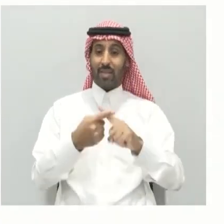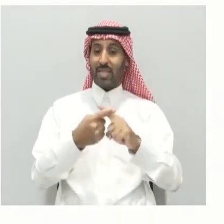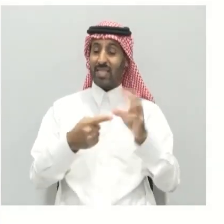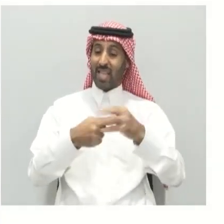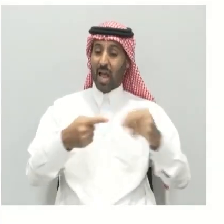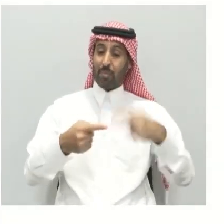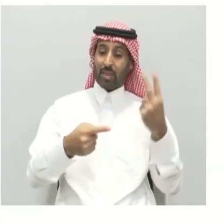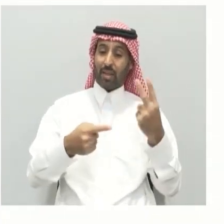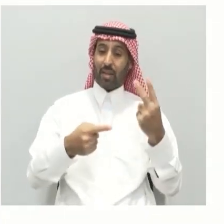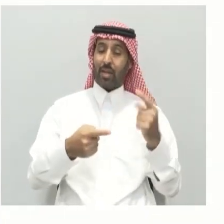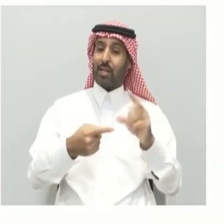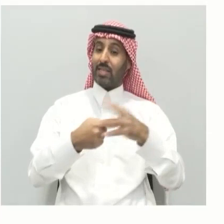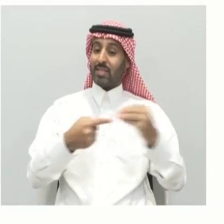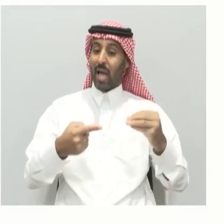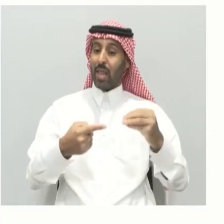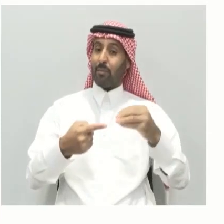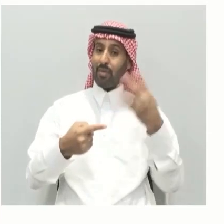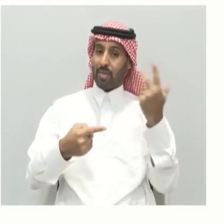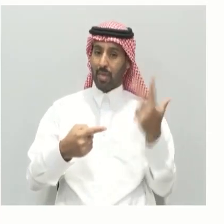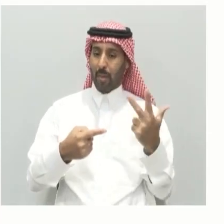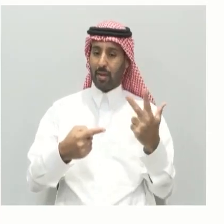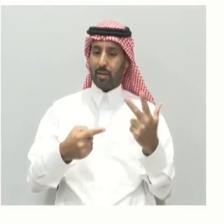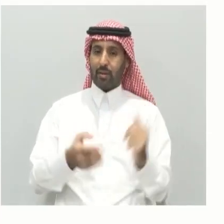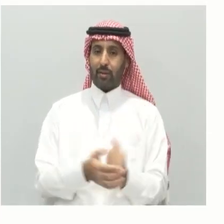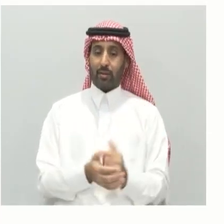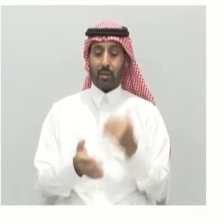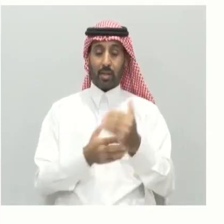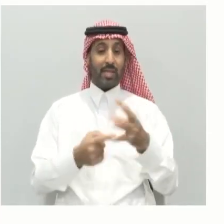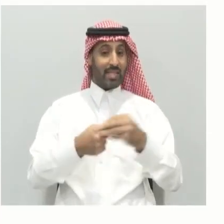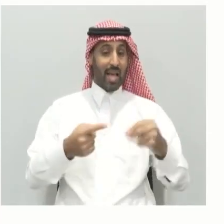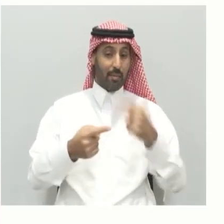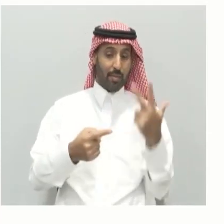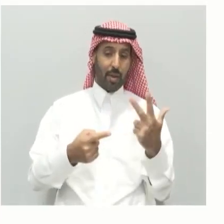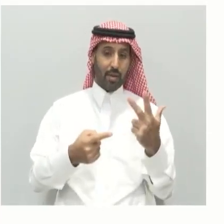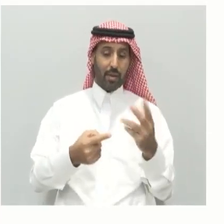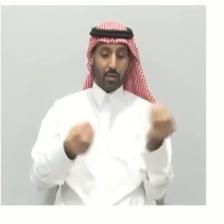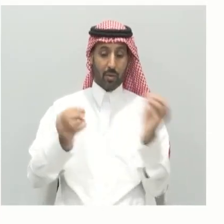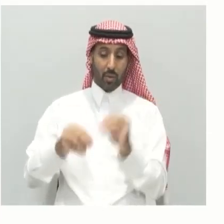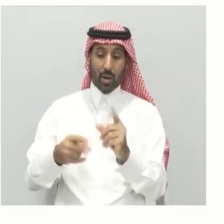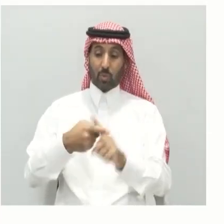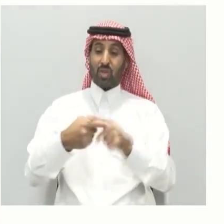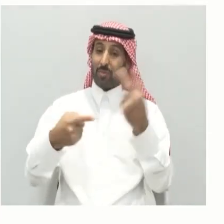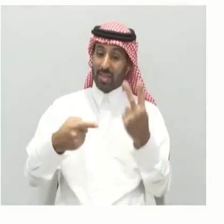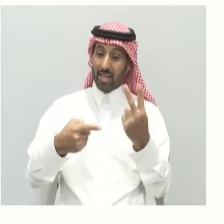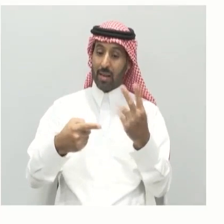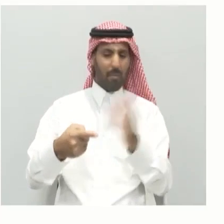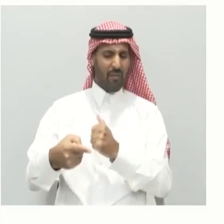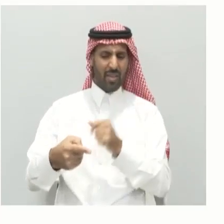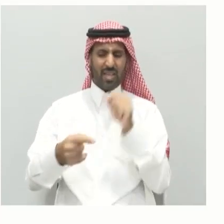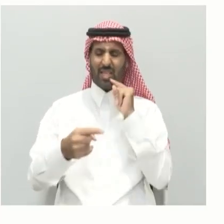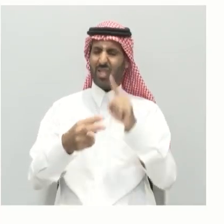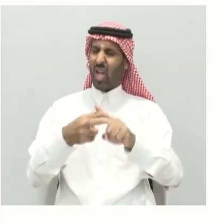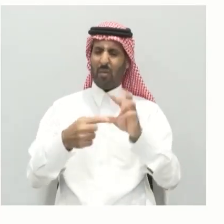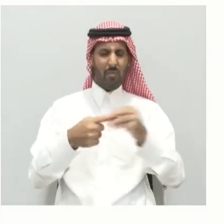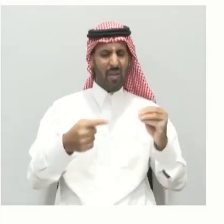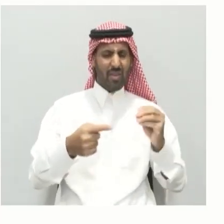سالب ا سالب 8 سالب ث طيب السالب ث وعندي هنا موجب ا وما في عندي هنا شحنه